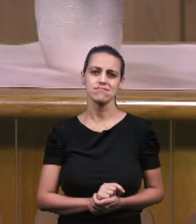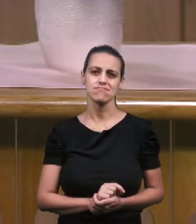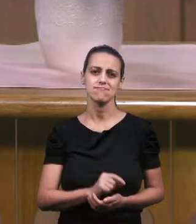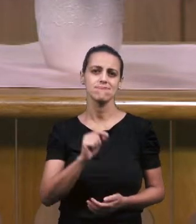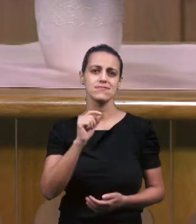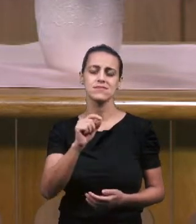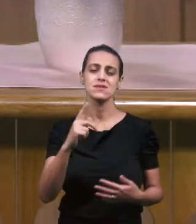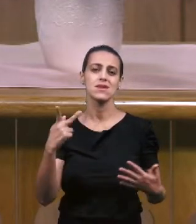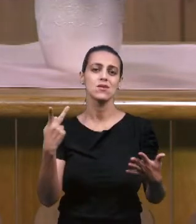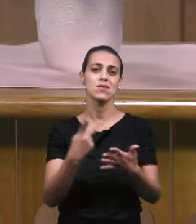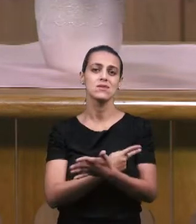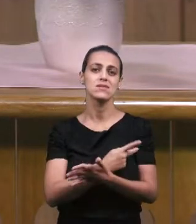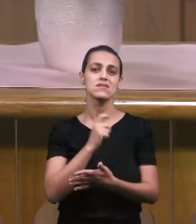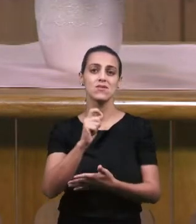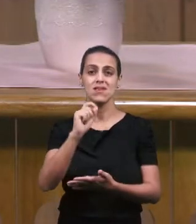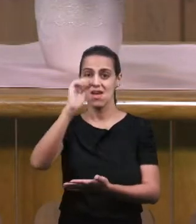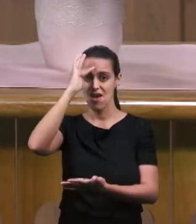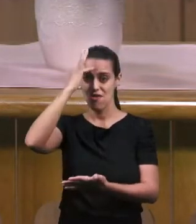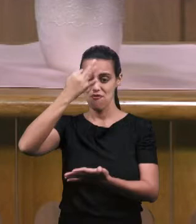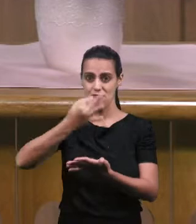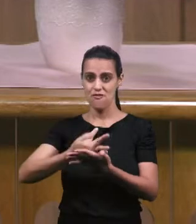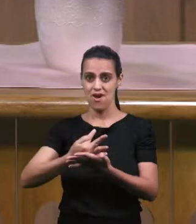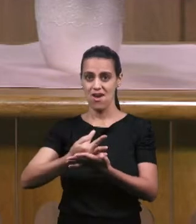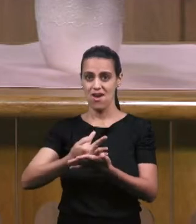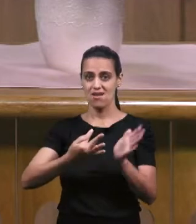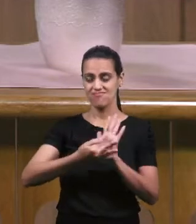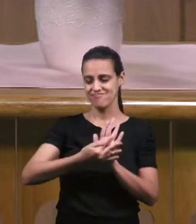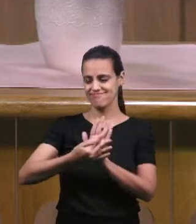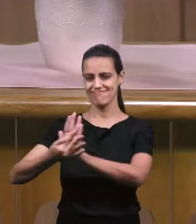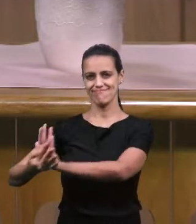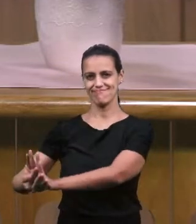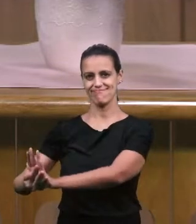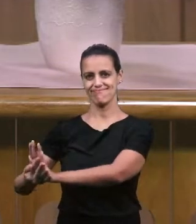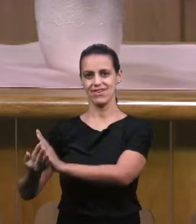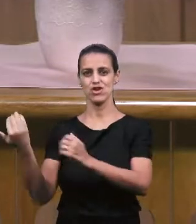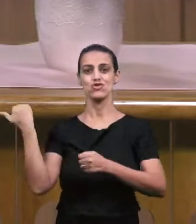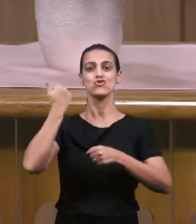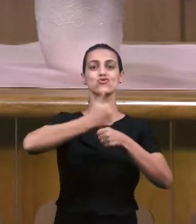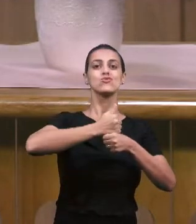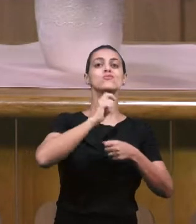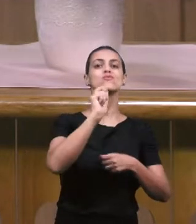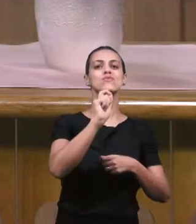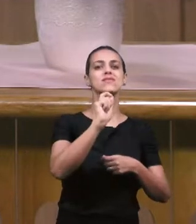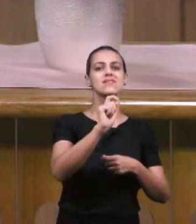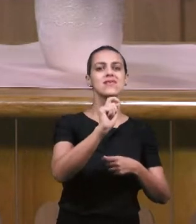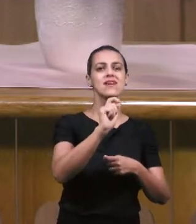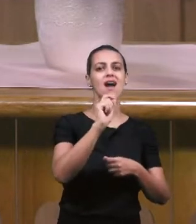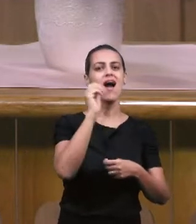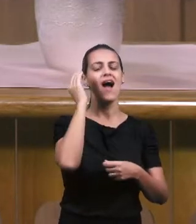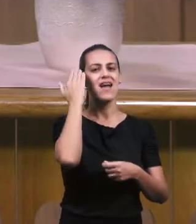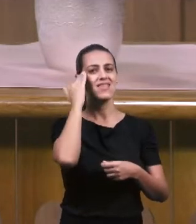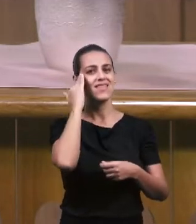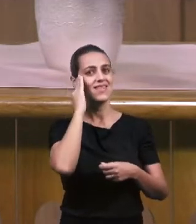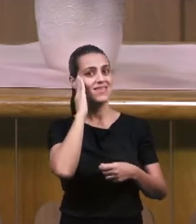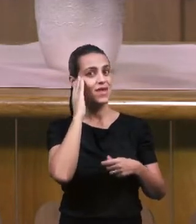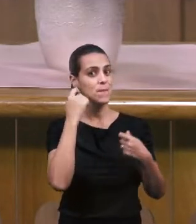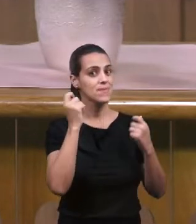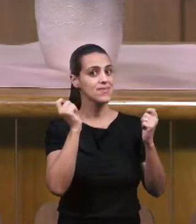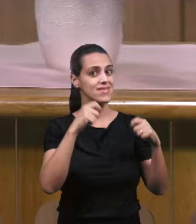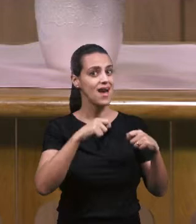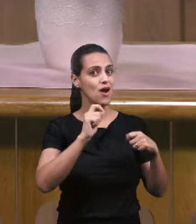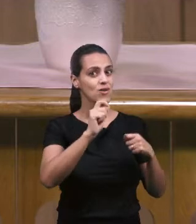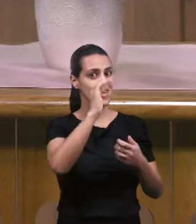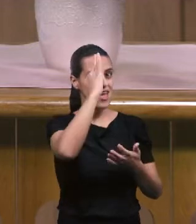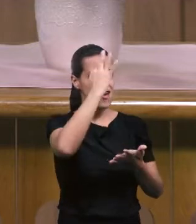ce qui est venu remplacer la foi a été la compréhension que la foi,